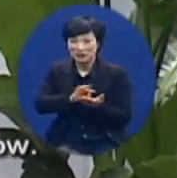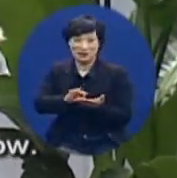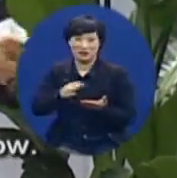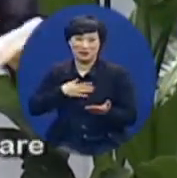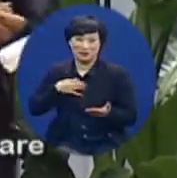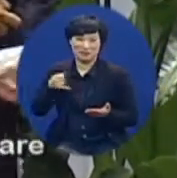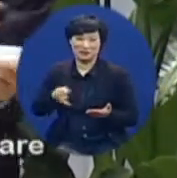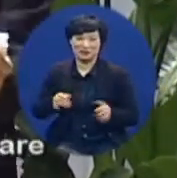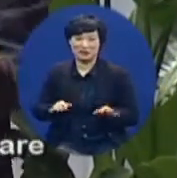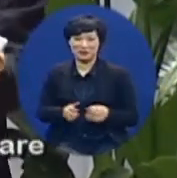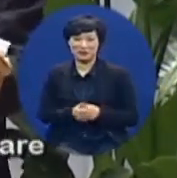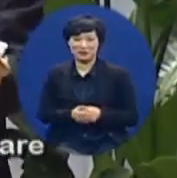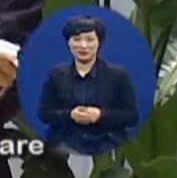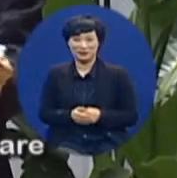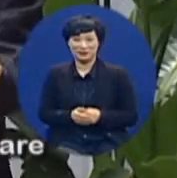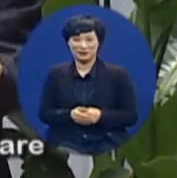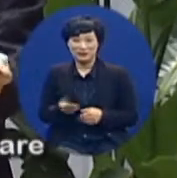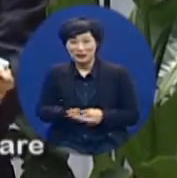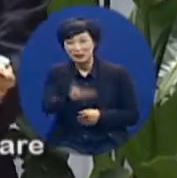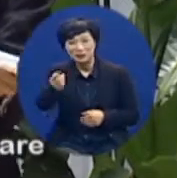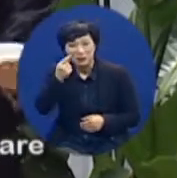사람들이 뭐 이렇게